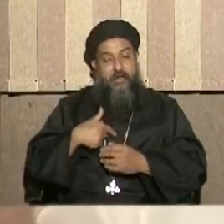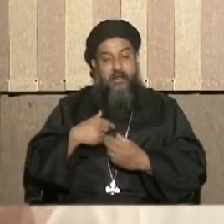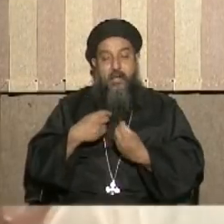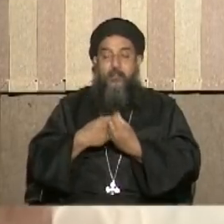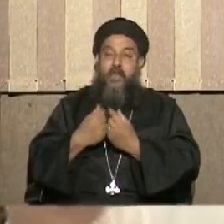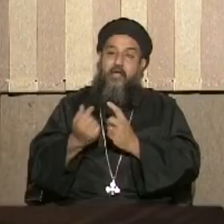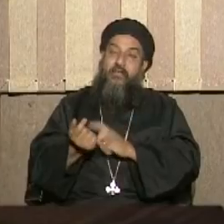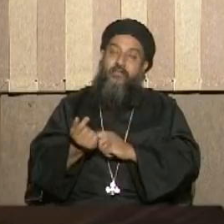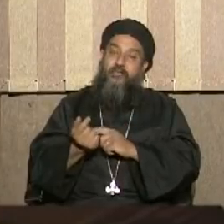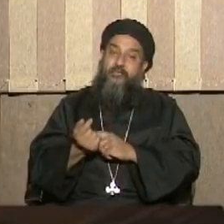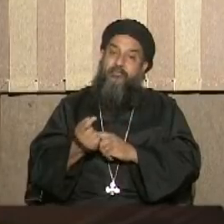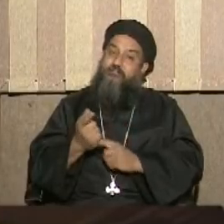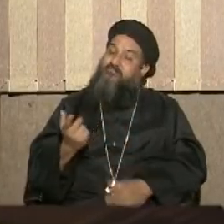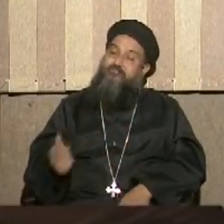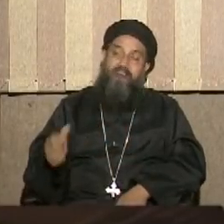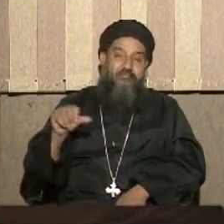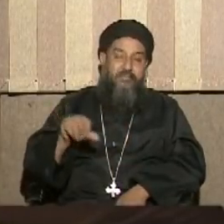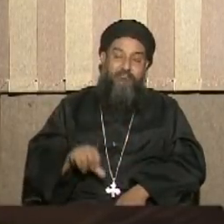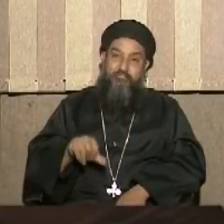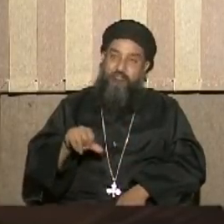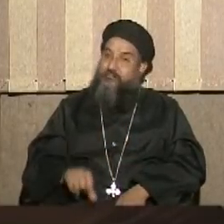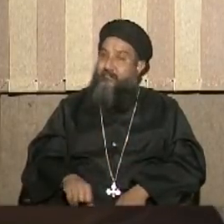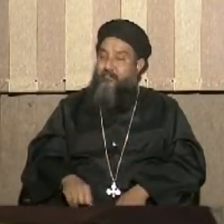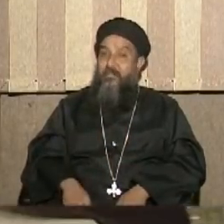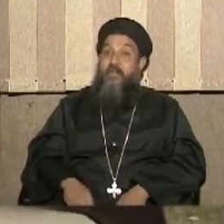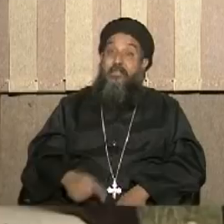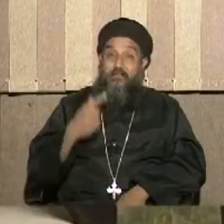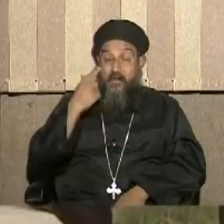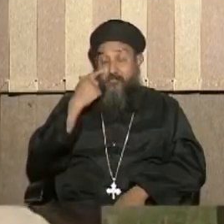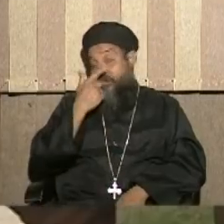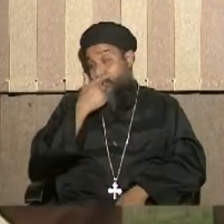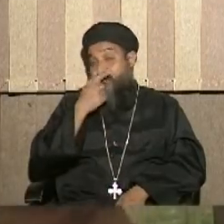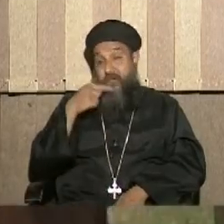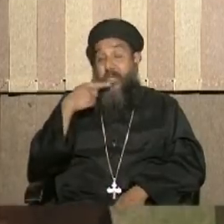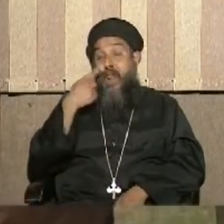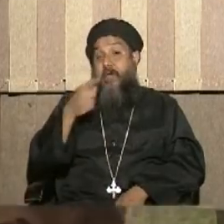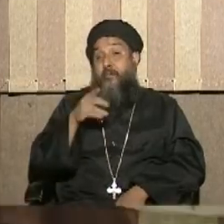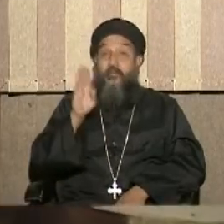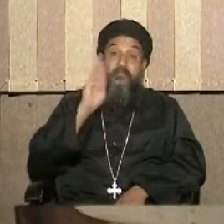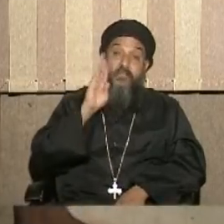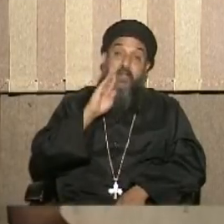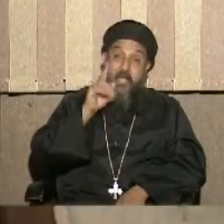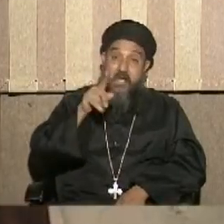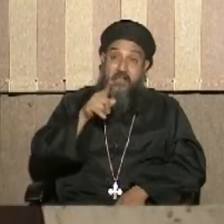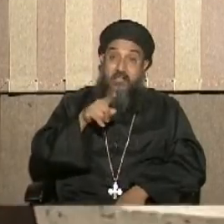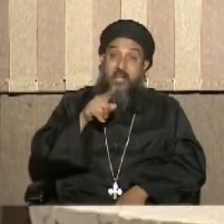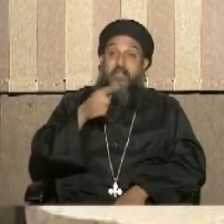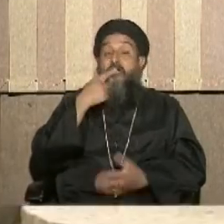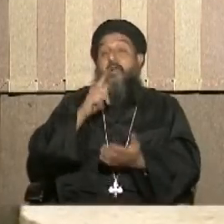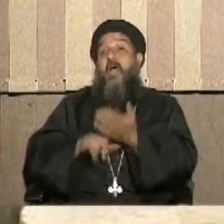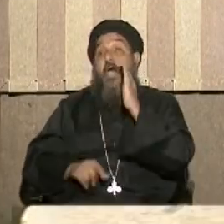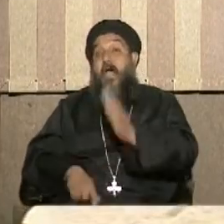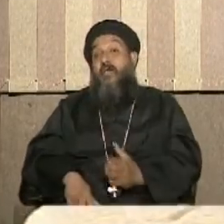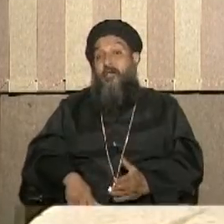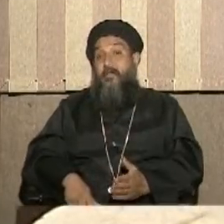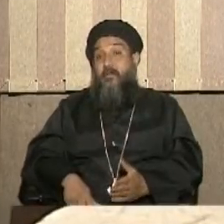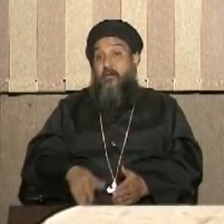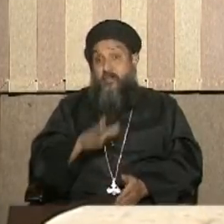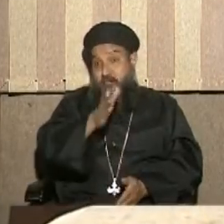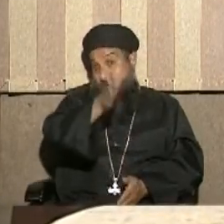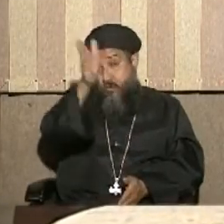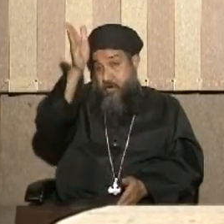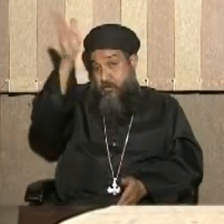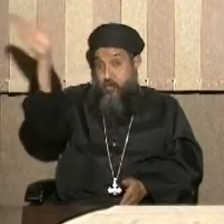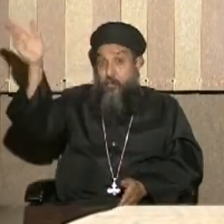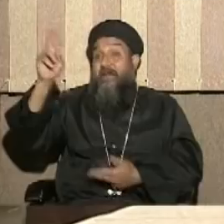انتوا بتؤمنوا بالخرافة، احنا بنؤمن بالحياة. طيب يا فيلسوف، اللي احنا بنقوله ده بقى حقيقة تقدروا